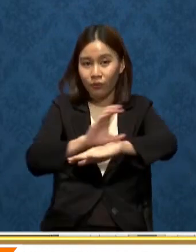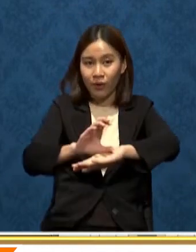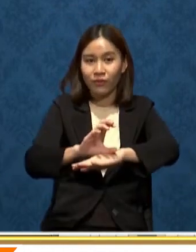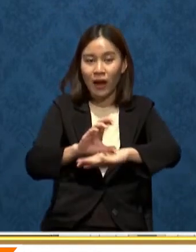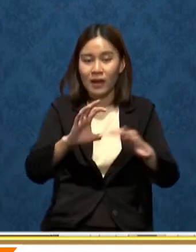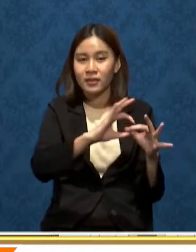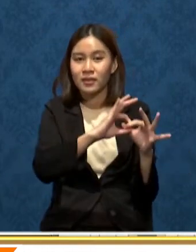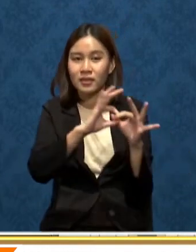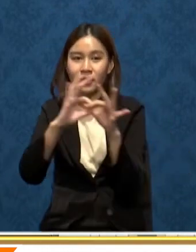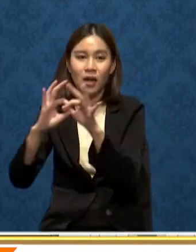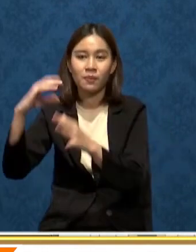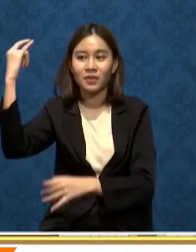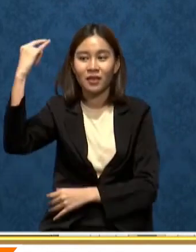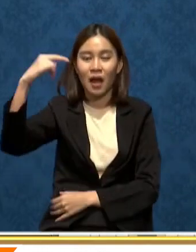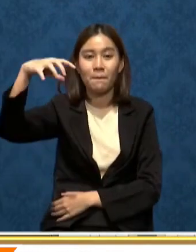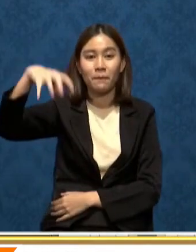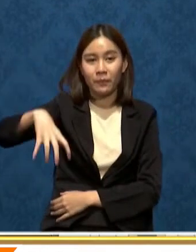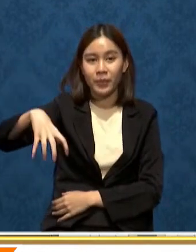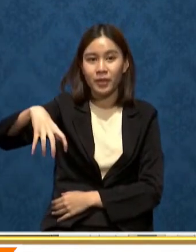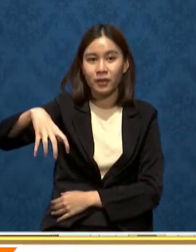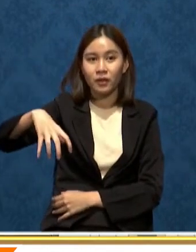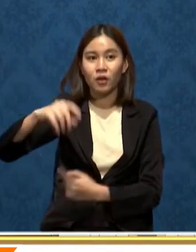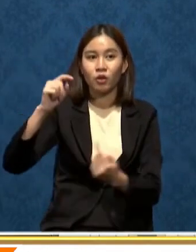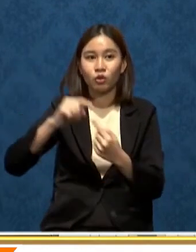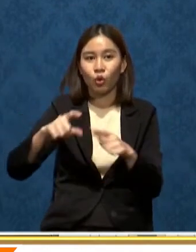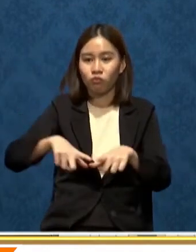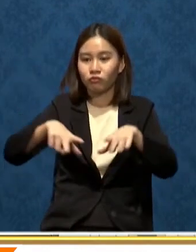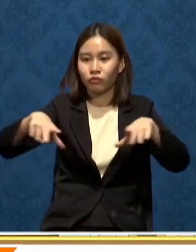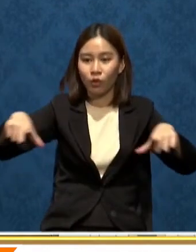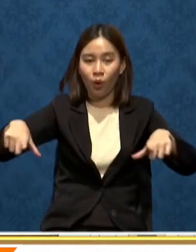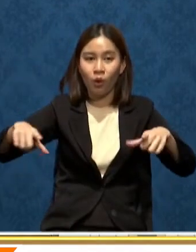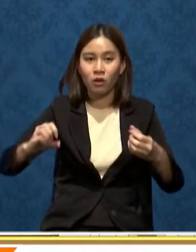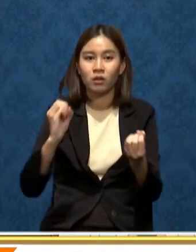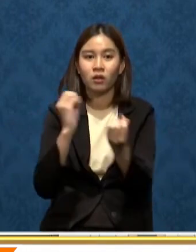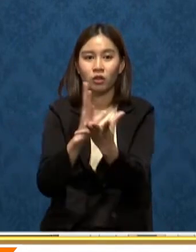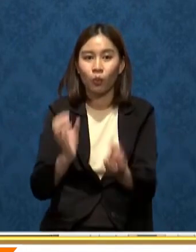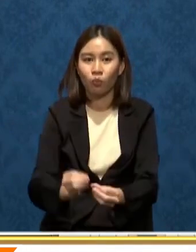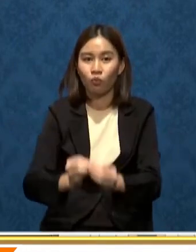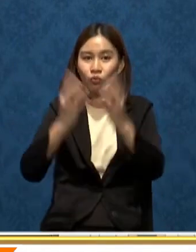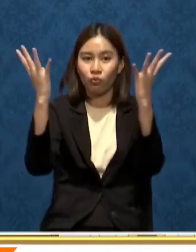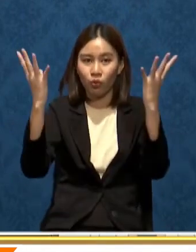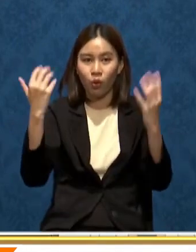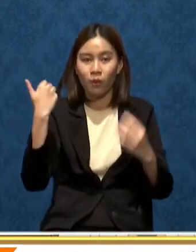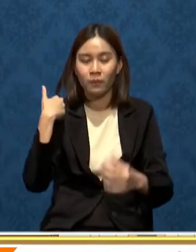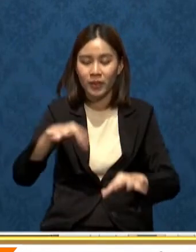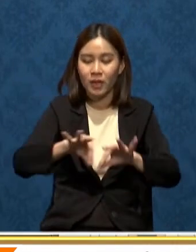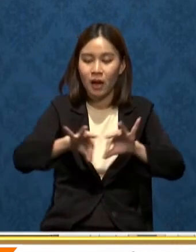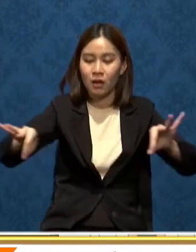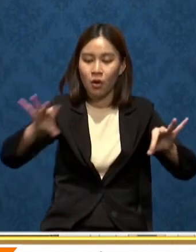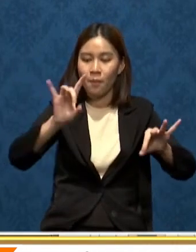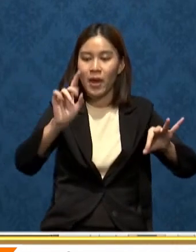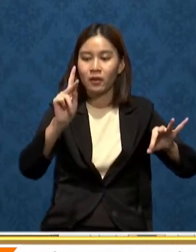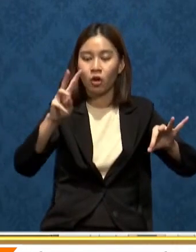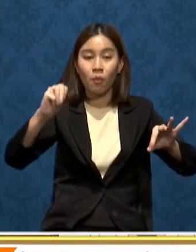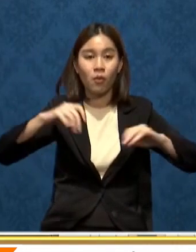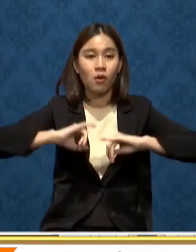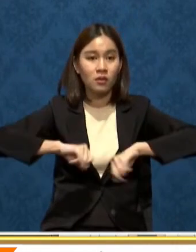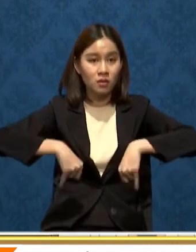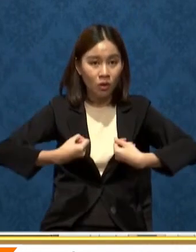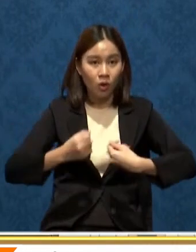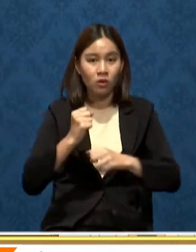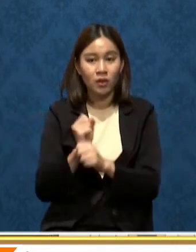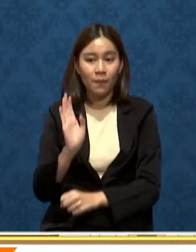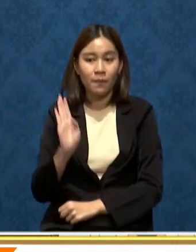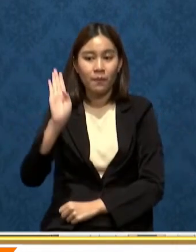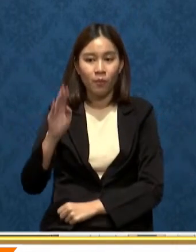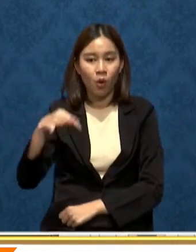นามบน ที่จะอยู่ในแนวพื้นที่เสียงภัยท่อแ๊สระเบิดในระยะอชิยาว 8 กิโลเมตรซึเจาของอย่างบิษ